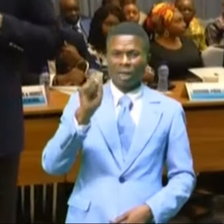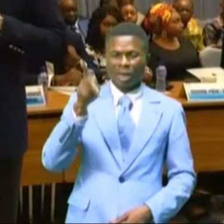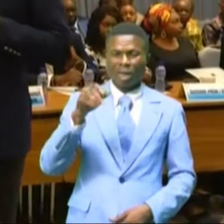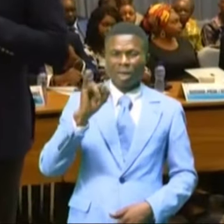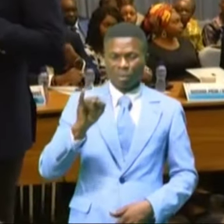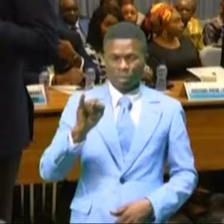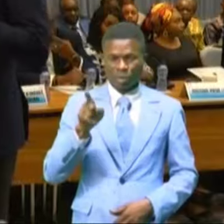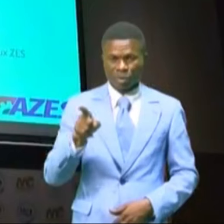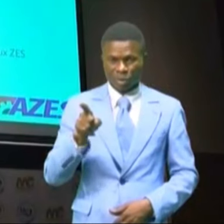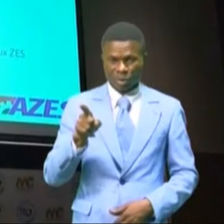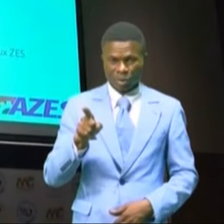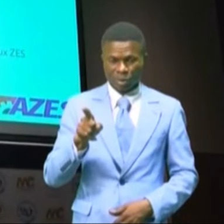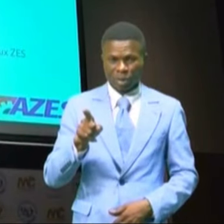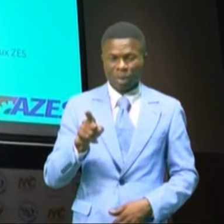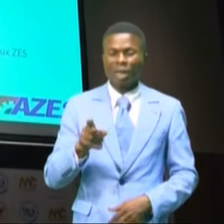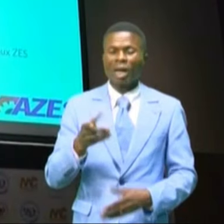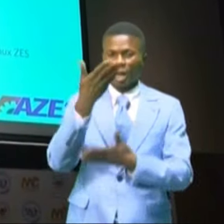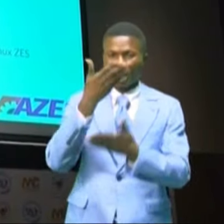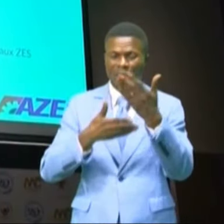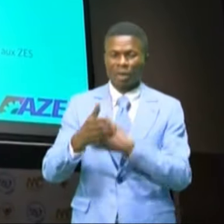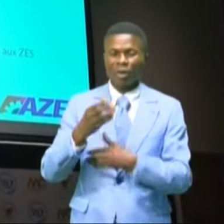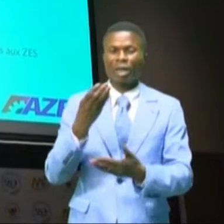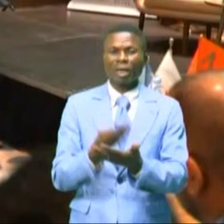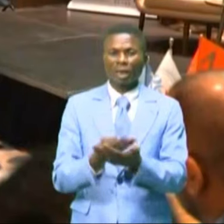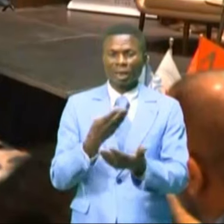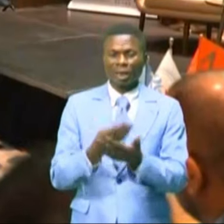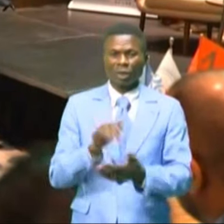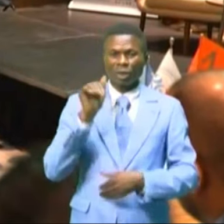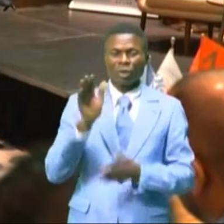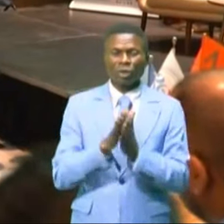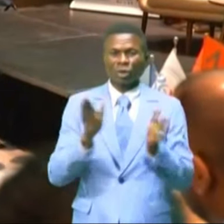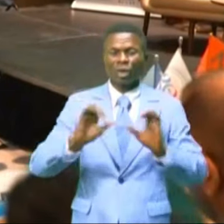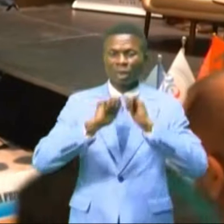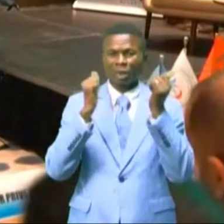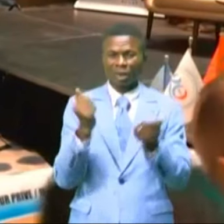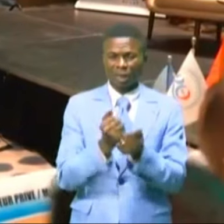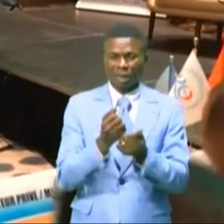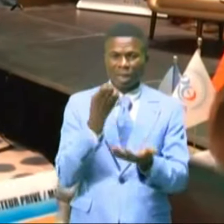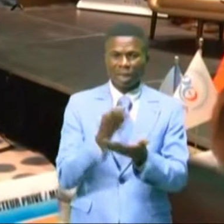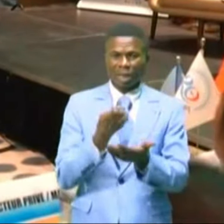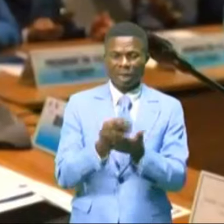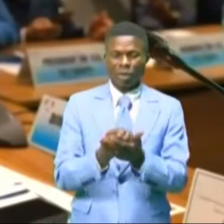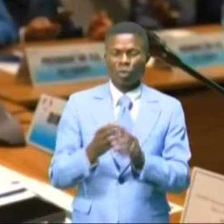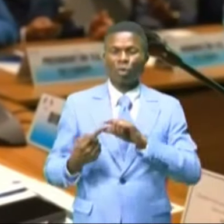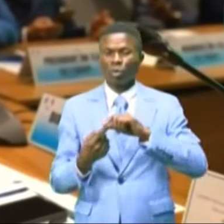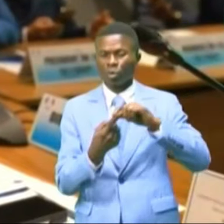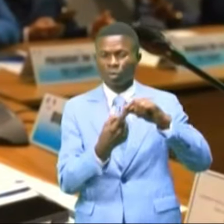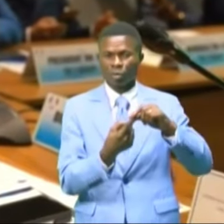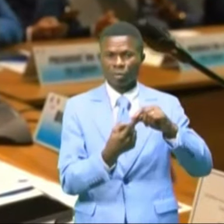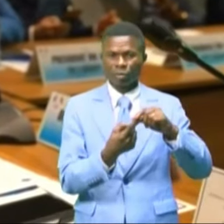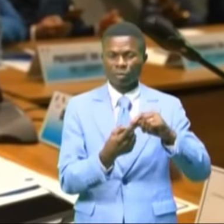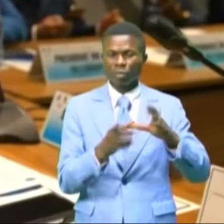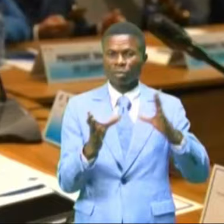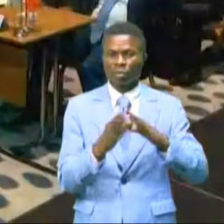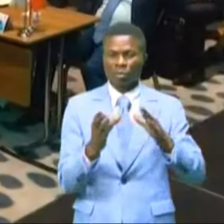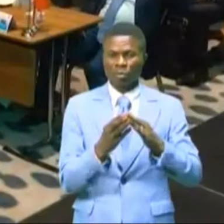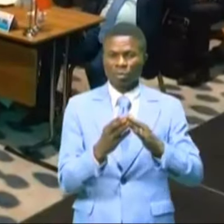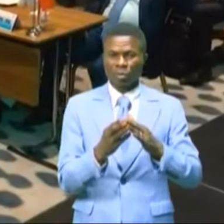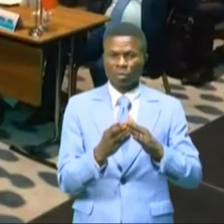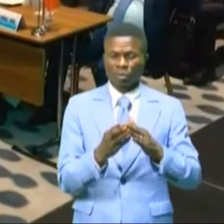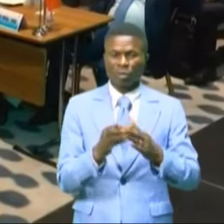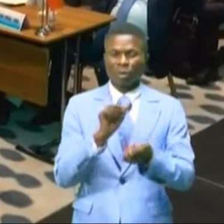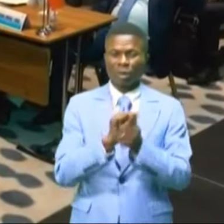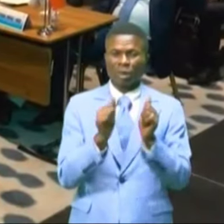Kinzo-Kamole, qui se fera succéder sur le podium par le DG de l'Agence de zones économiques spéciales, avec en attache le témoignage